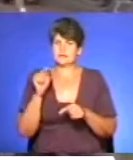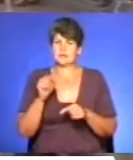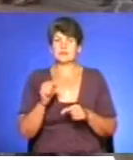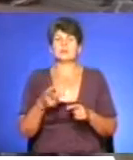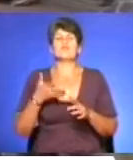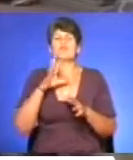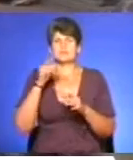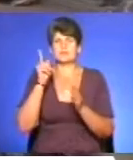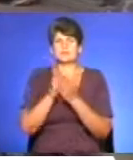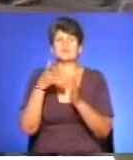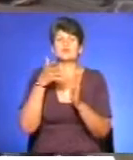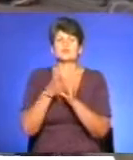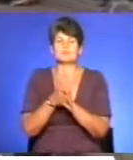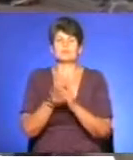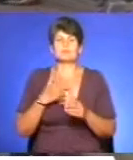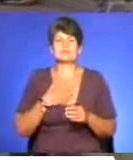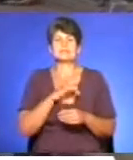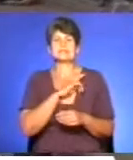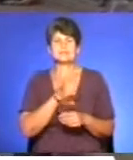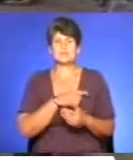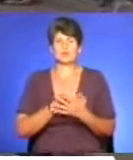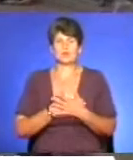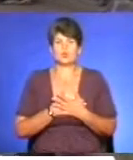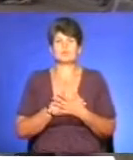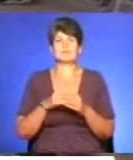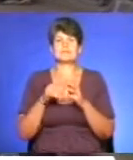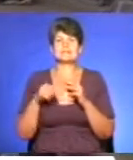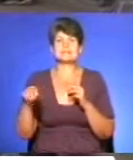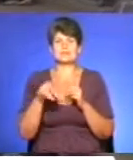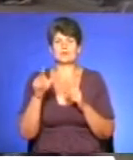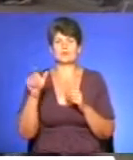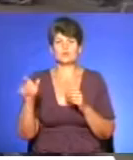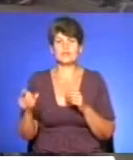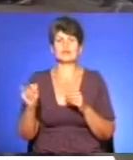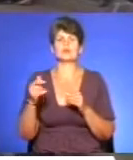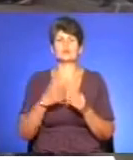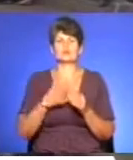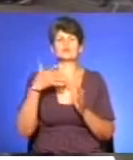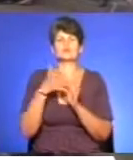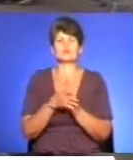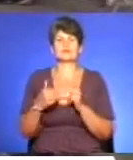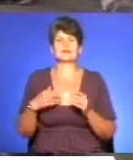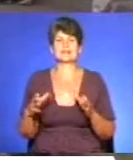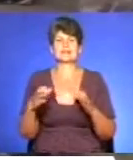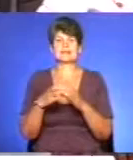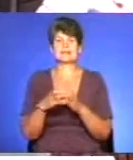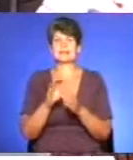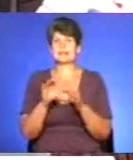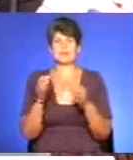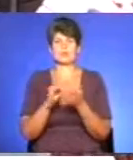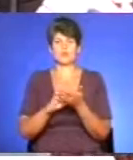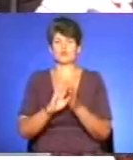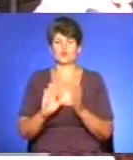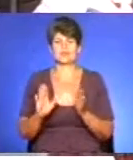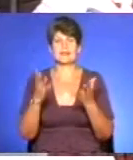всі мають зрозуміти, що ми сильно любимо землю, людей, і весь світ хочемо, щоб зрозуміли, що ми єдині, неповторні. День